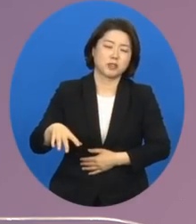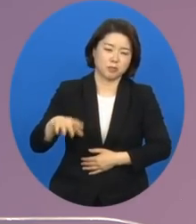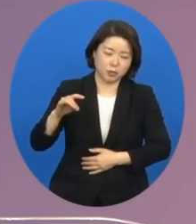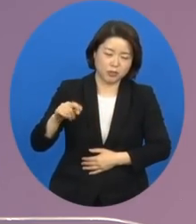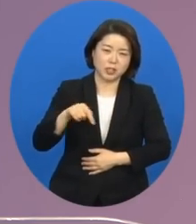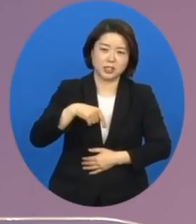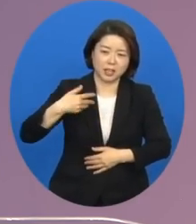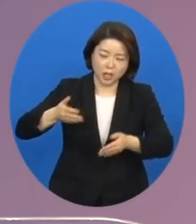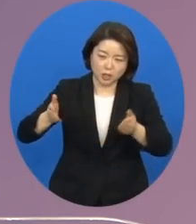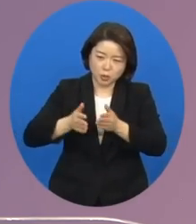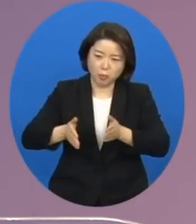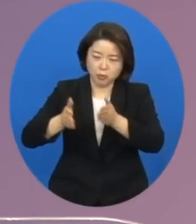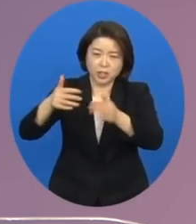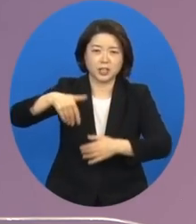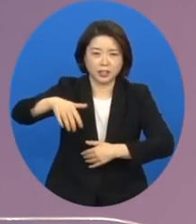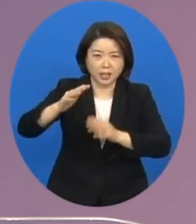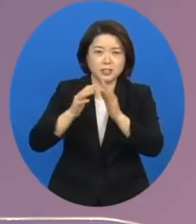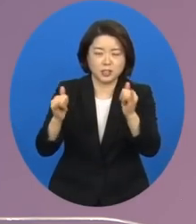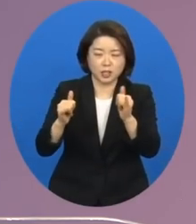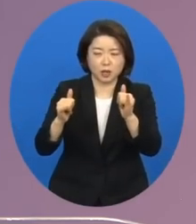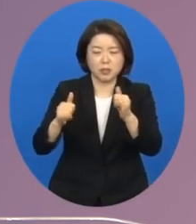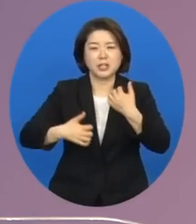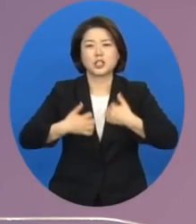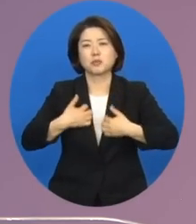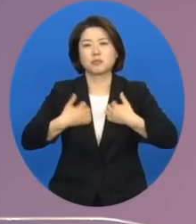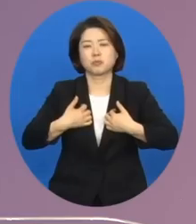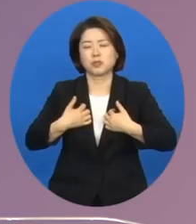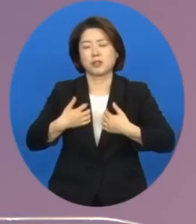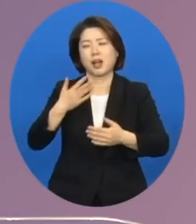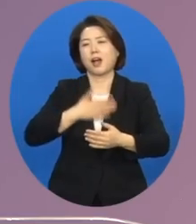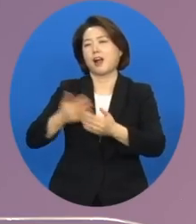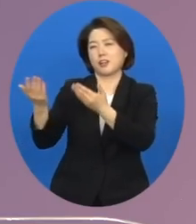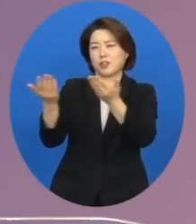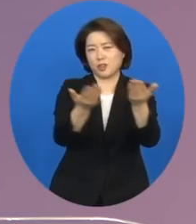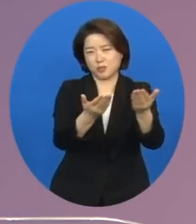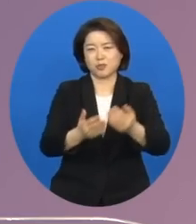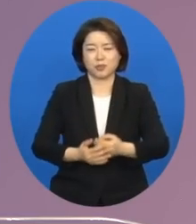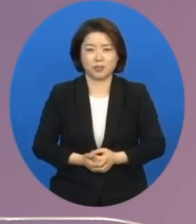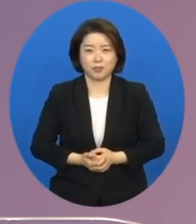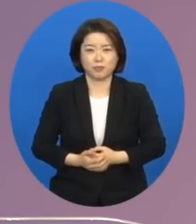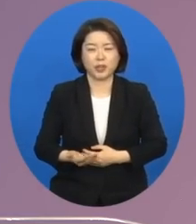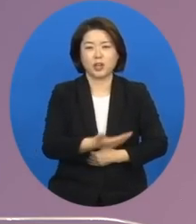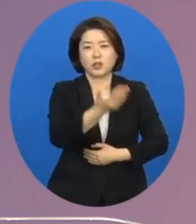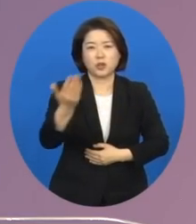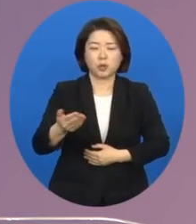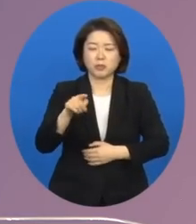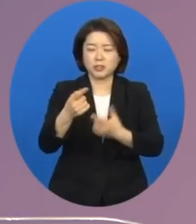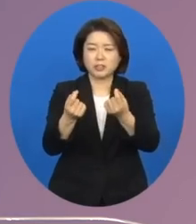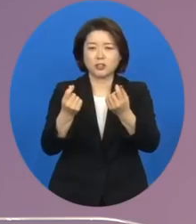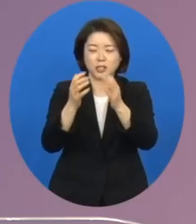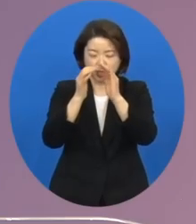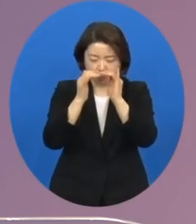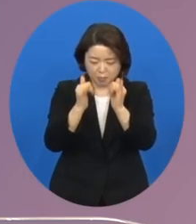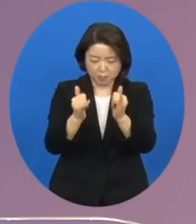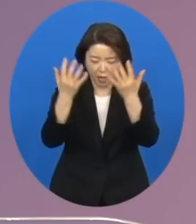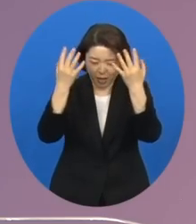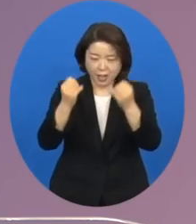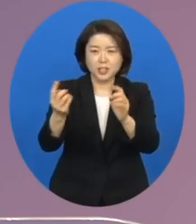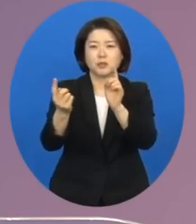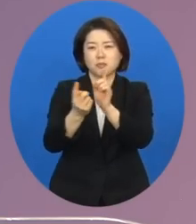함께 좁은 길 걷는 기쁨을 알게 하실 줄로 믿습니다 여러분이 그런 분들은 많이 만나게 되실 거예요